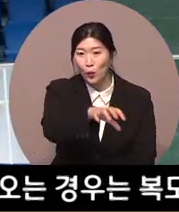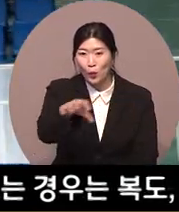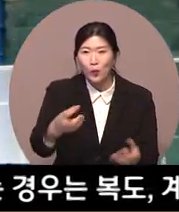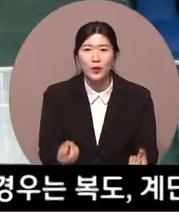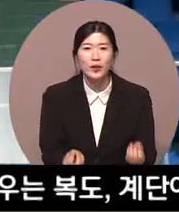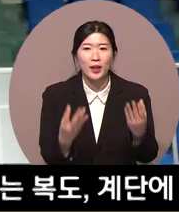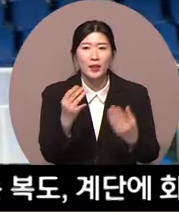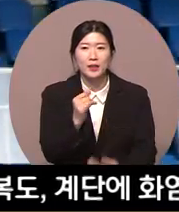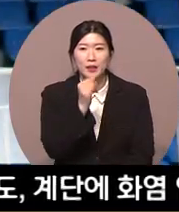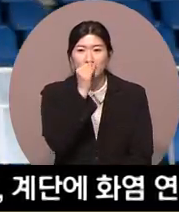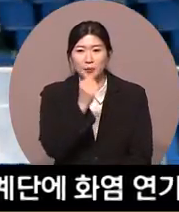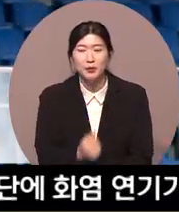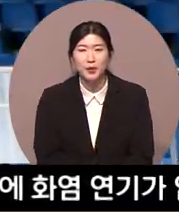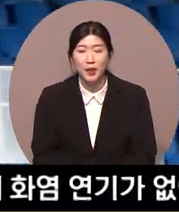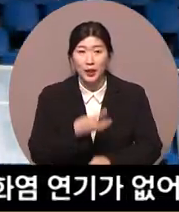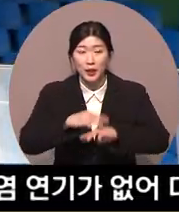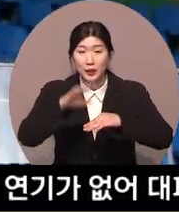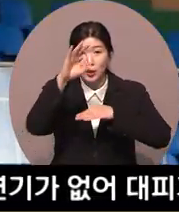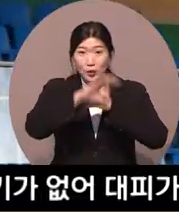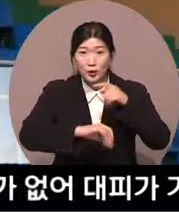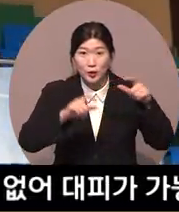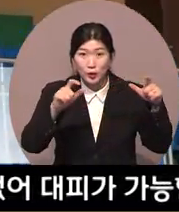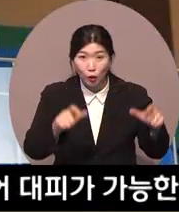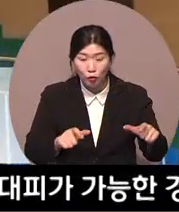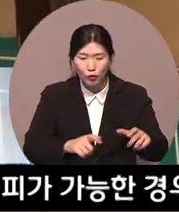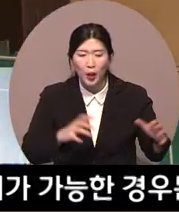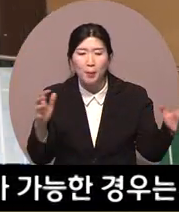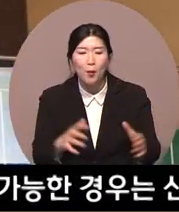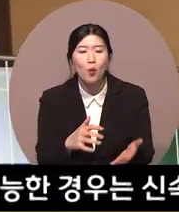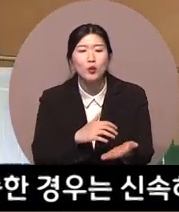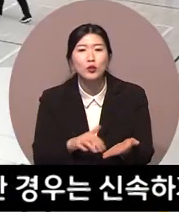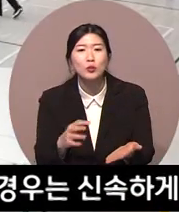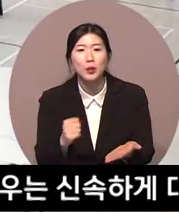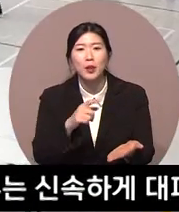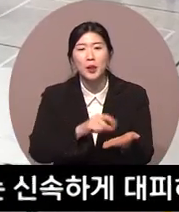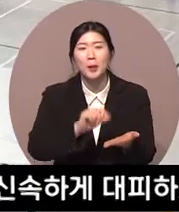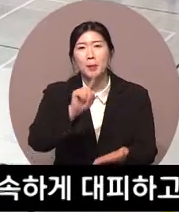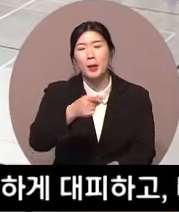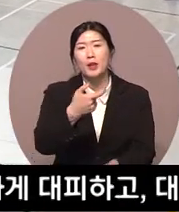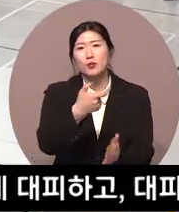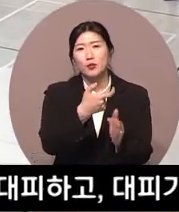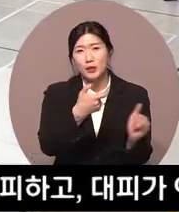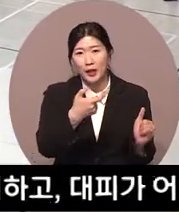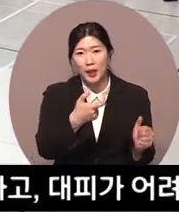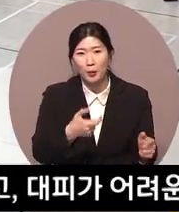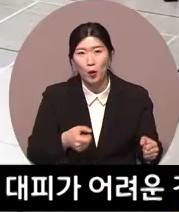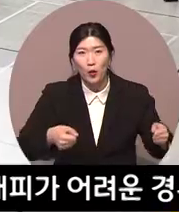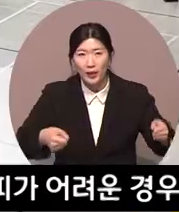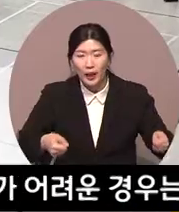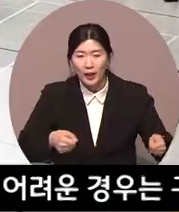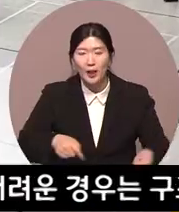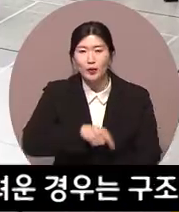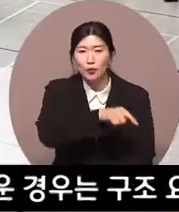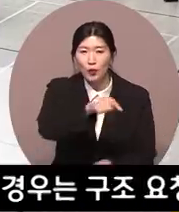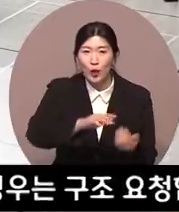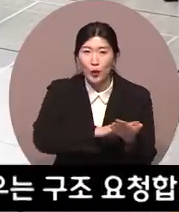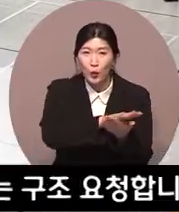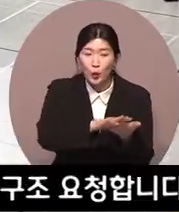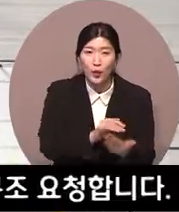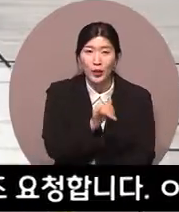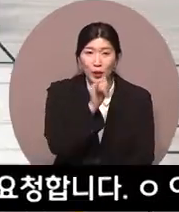열렸습니다 대전시 서구에서는 주민 160여명이 모여 강광 순례와 민속놀이를 함께했고 대전시민